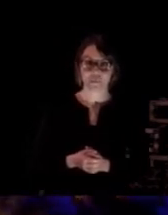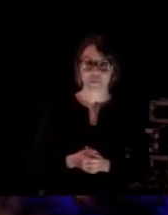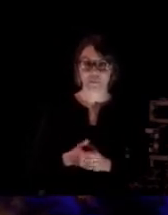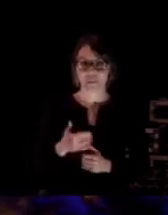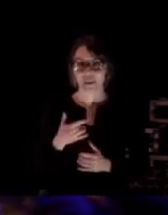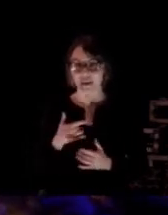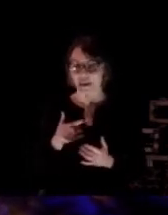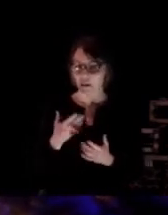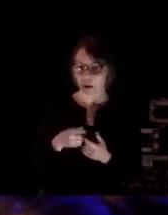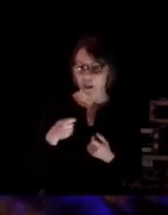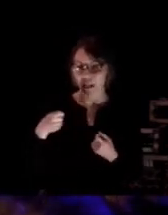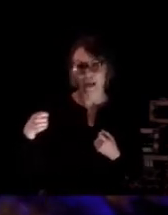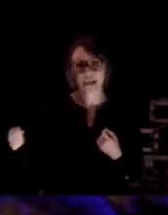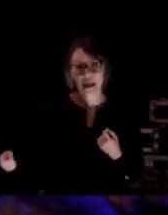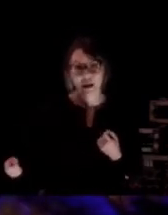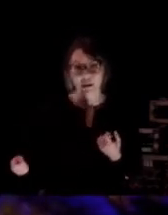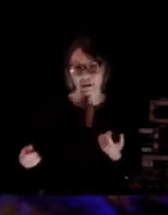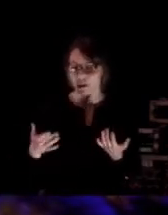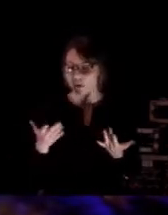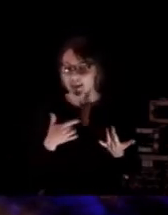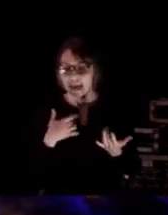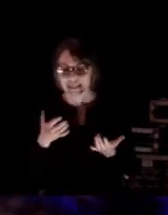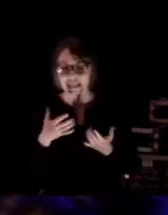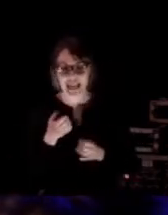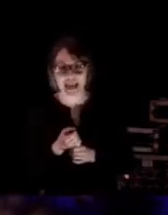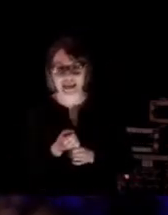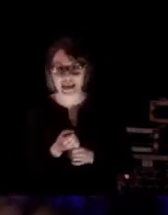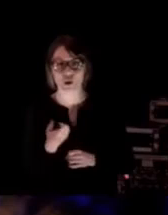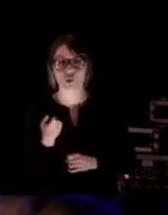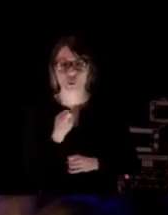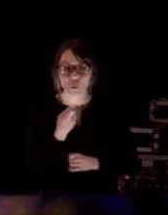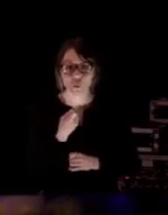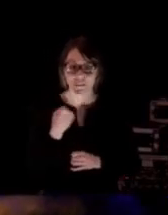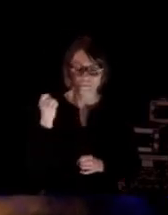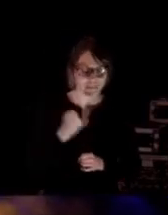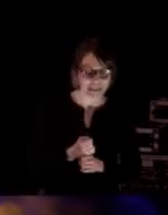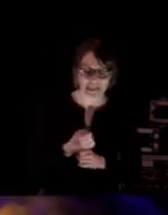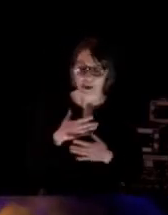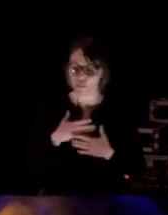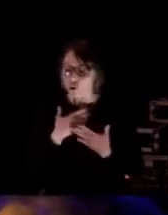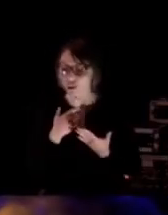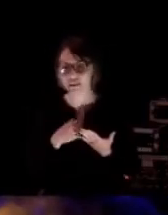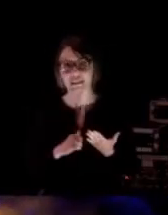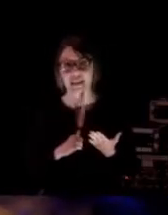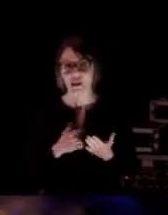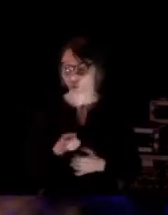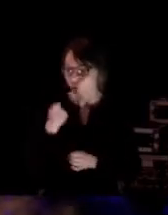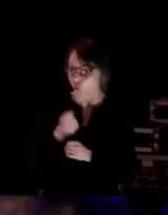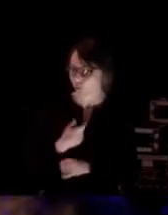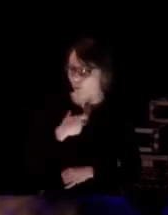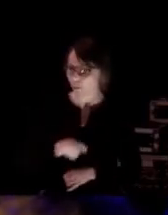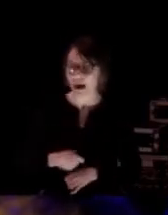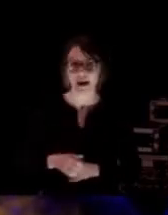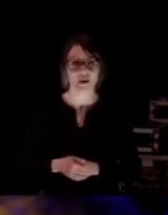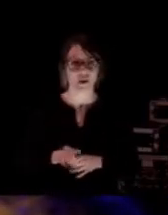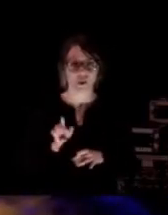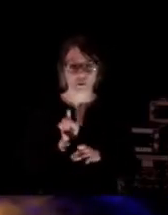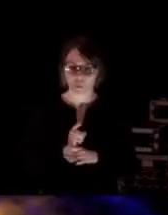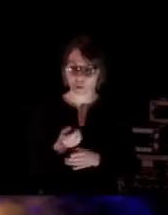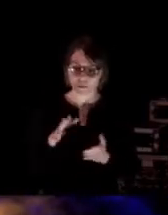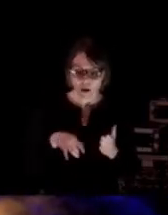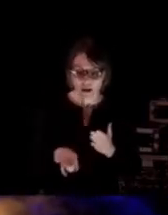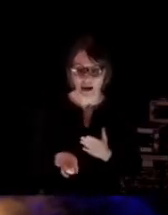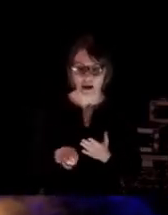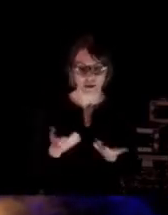Jeg gikk bare lenger og lenger. Og det at det jeg trengte, det var at noen genuint brydde seg. Noen genuint trodde på meg, og som bare sto der